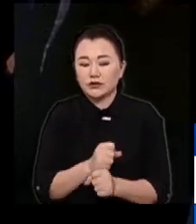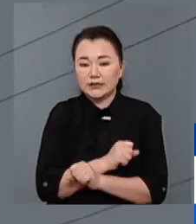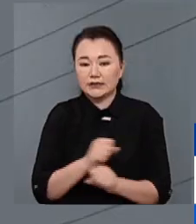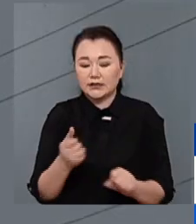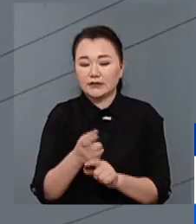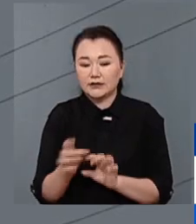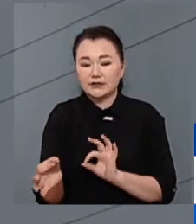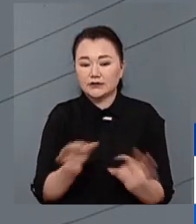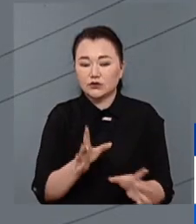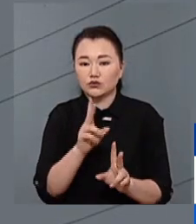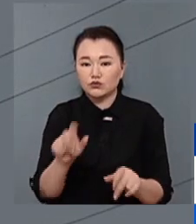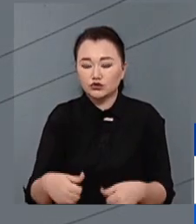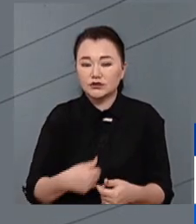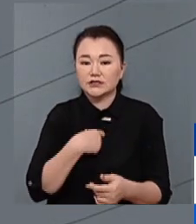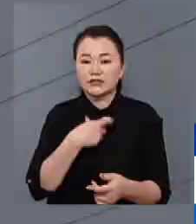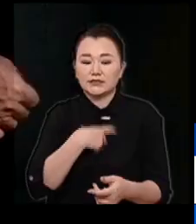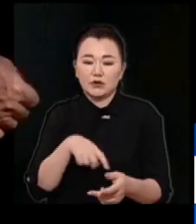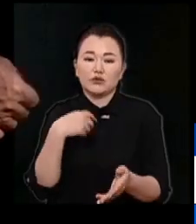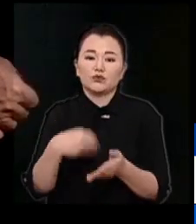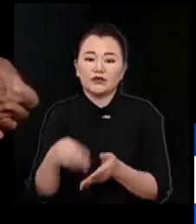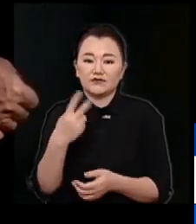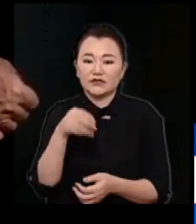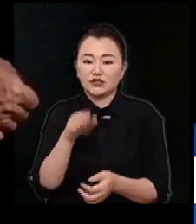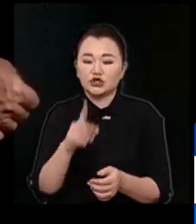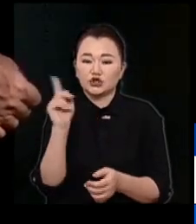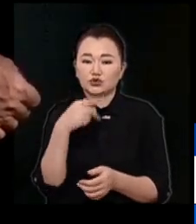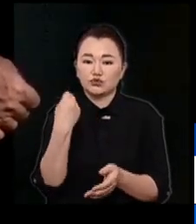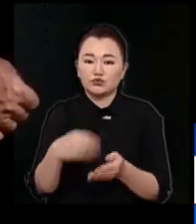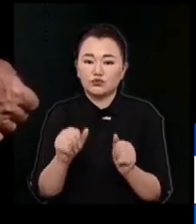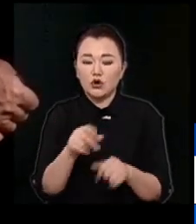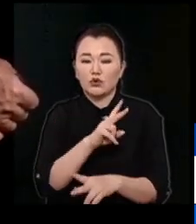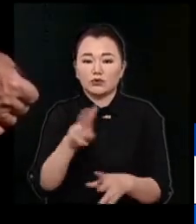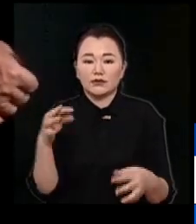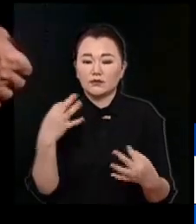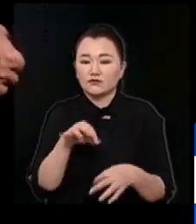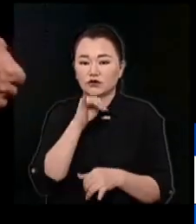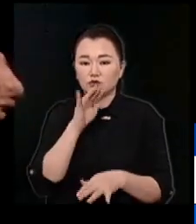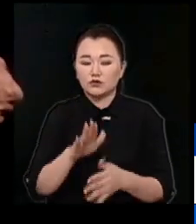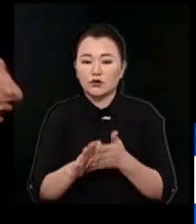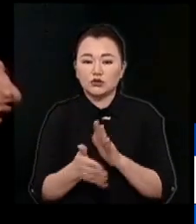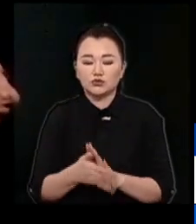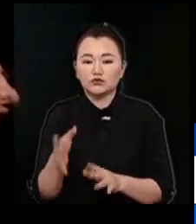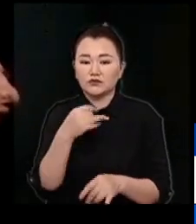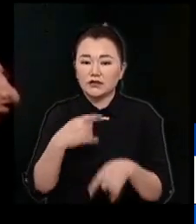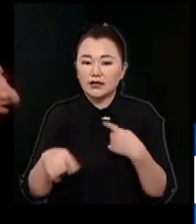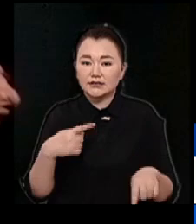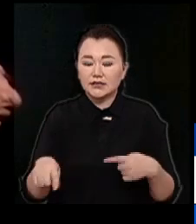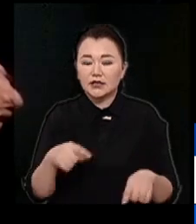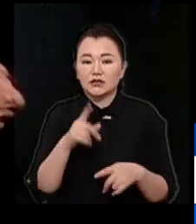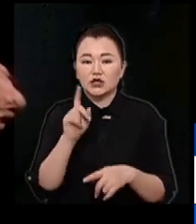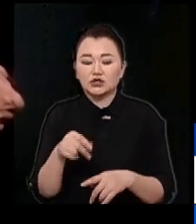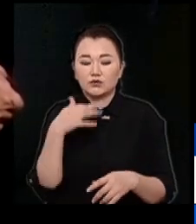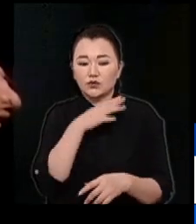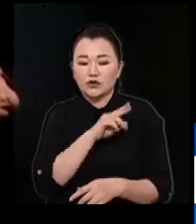же несправедливо. Кто-то может себе позволить, конечно, за 20 тысяч счетчик, а кто-то и нет. Положение у всех разное, тем более, что многие